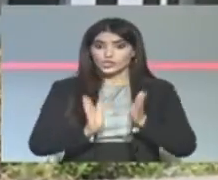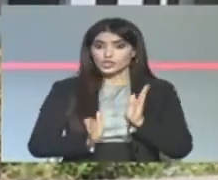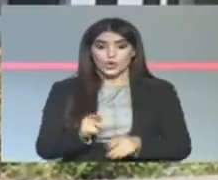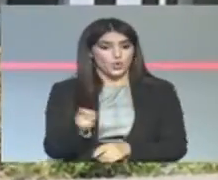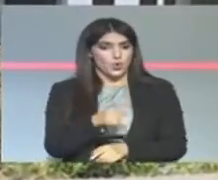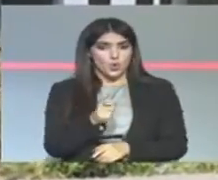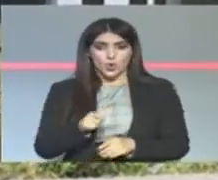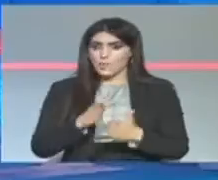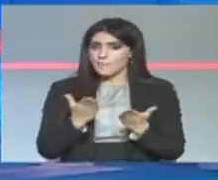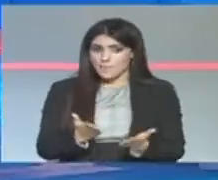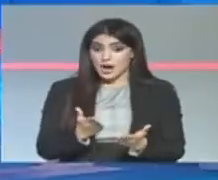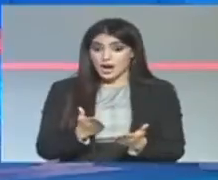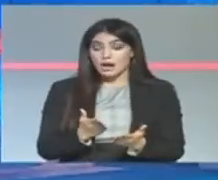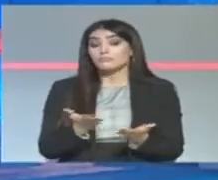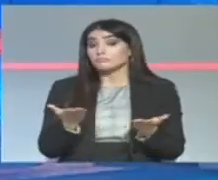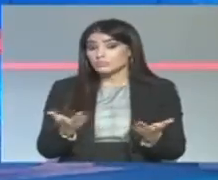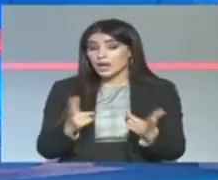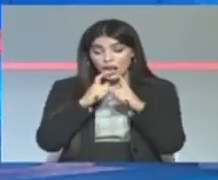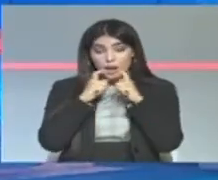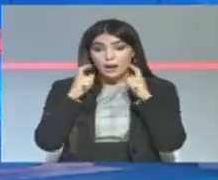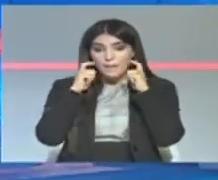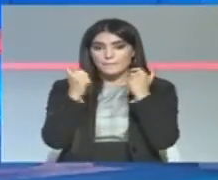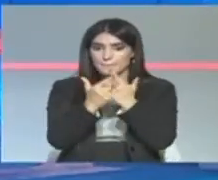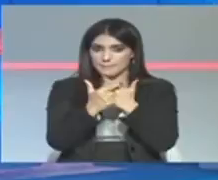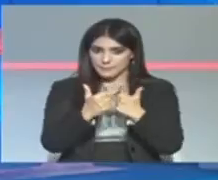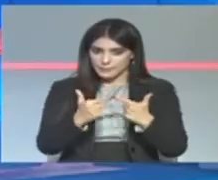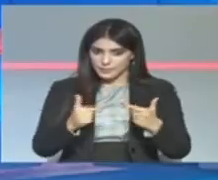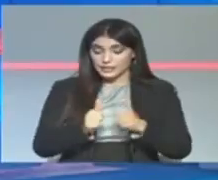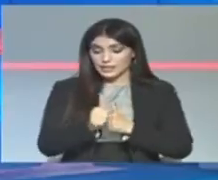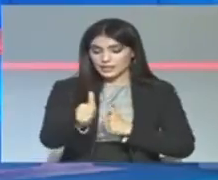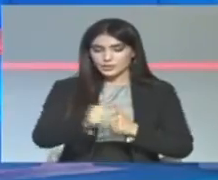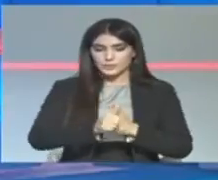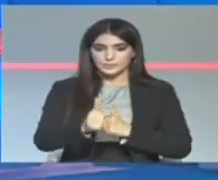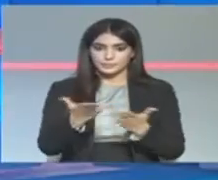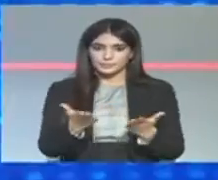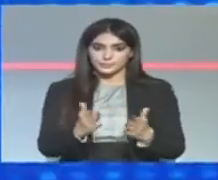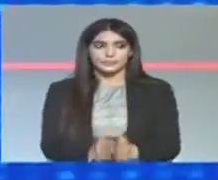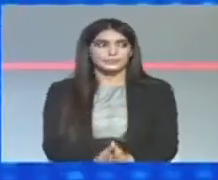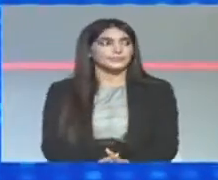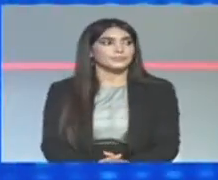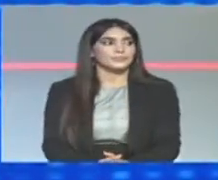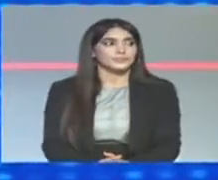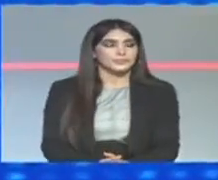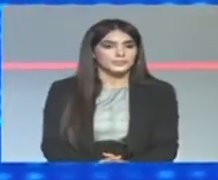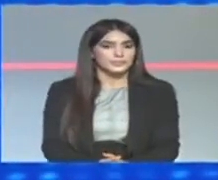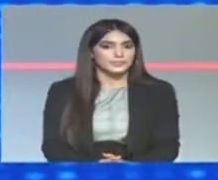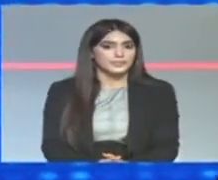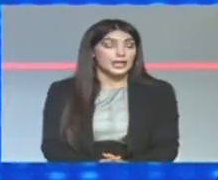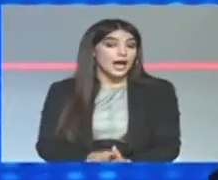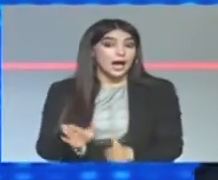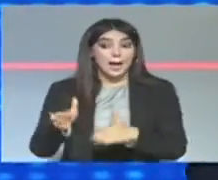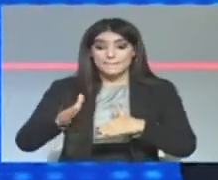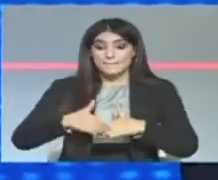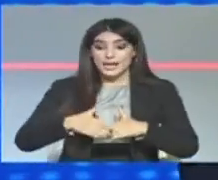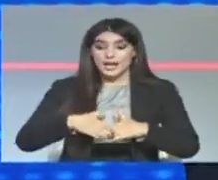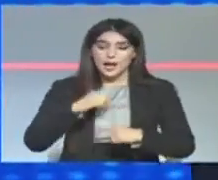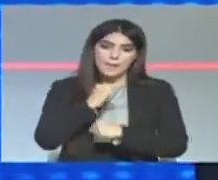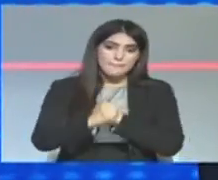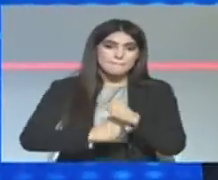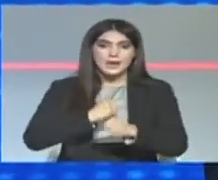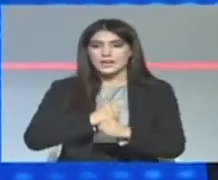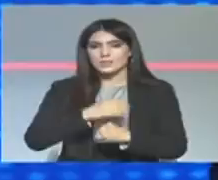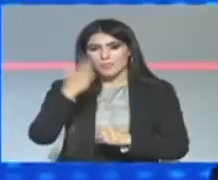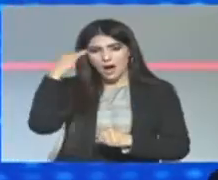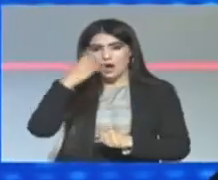المستشفيات من ارتداء الكمامات وتبعد جسدي مع اقتراب موسم منزله